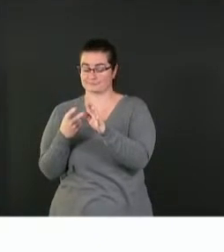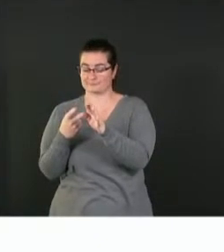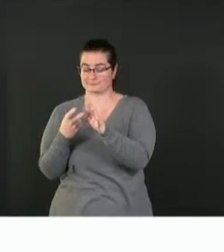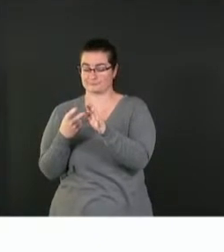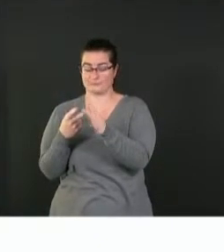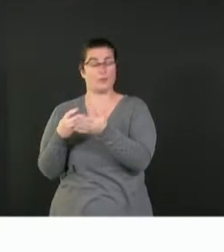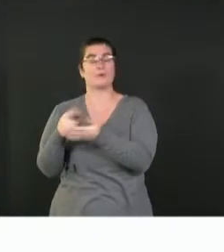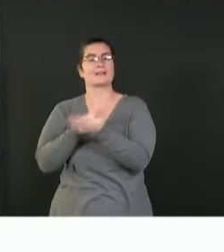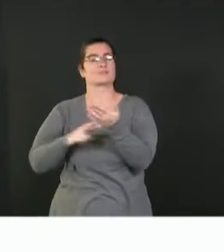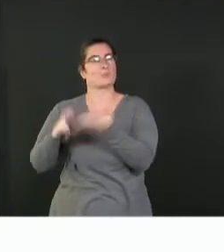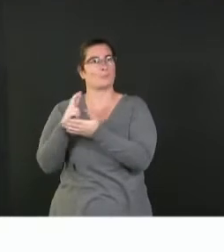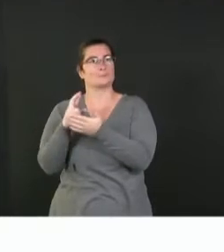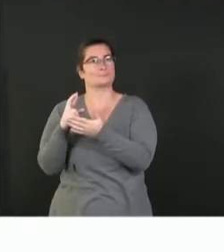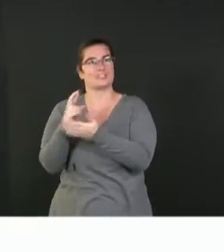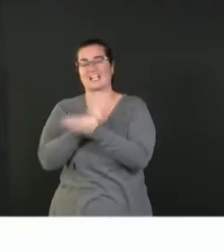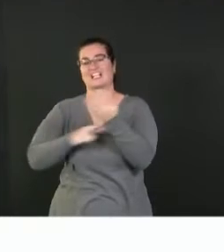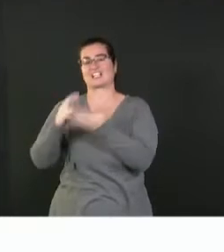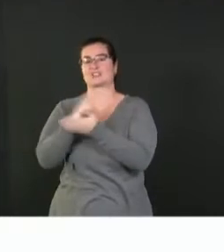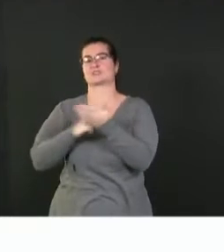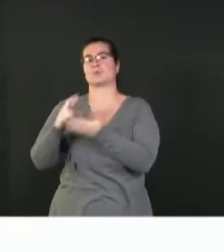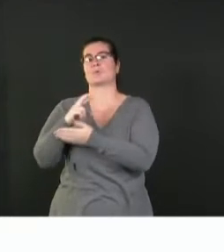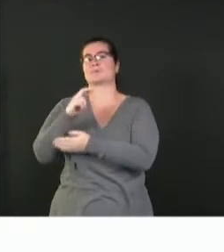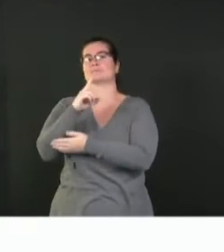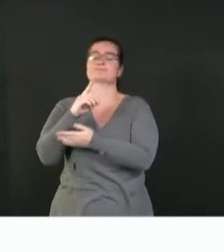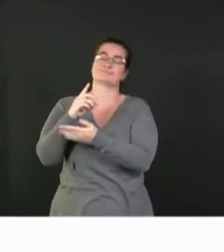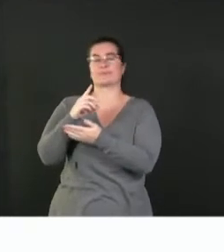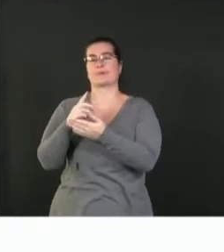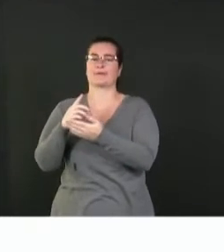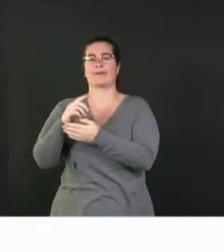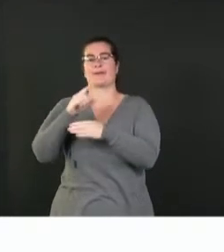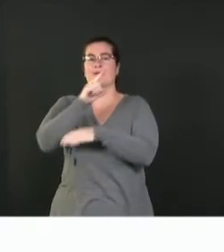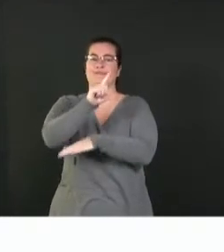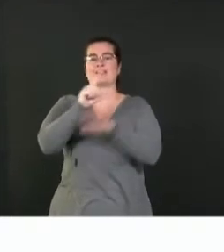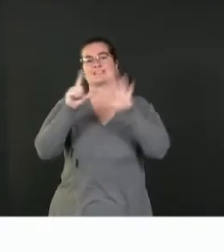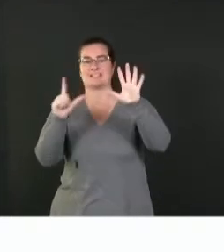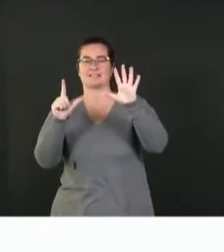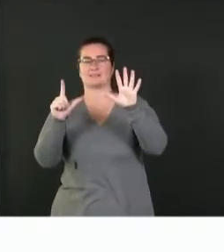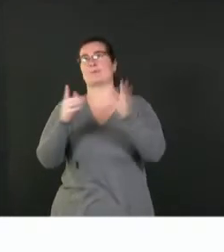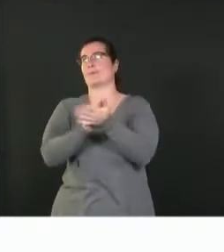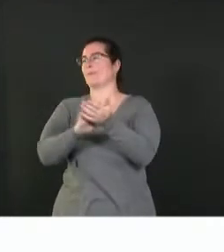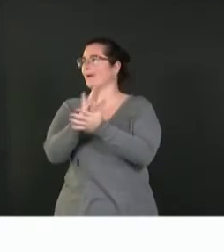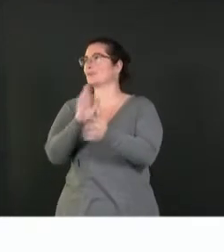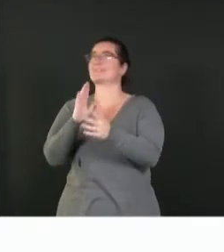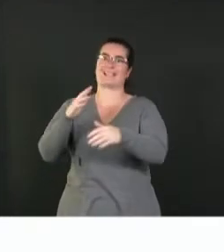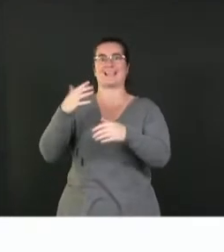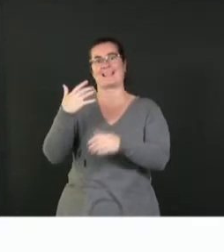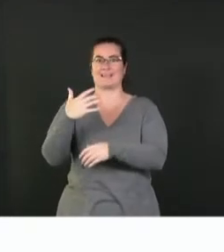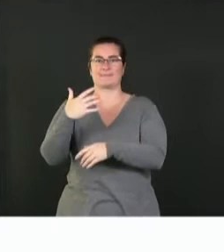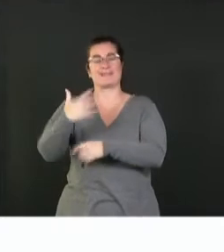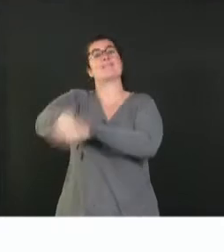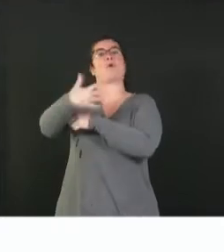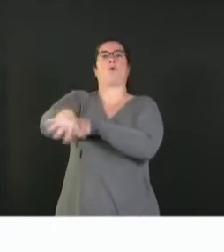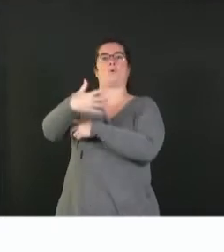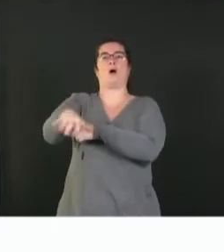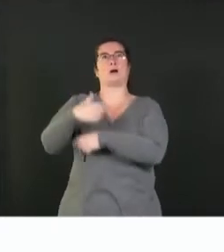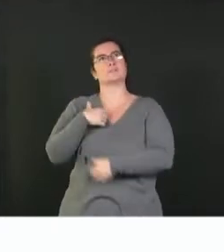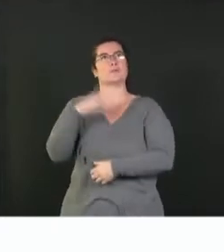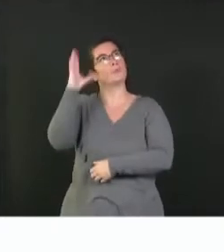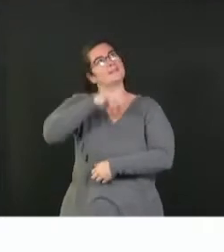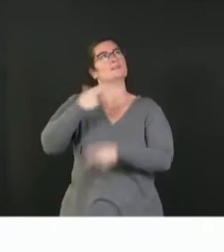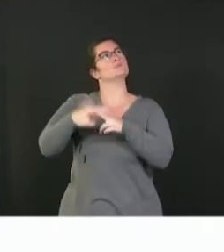Sur la région de oui, qui de est avec le Val de Reuil, mais qui est, enfin, on va dire, qui est partout. Voilà, Évreux, merci beaucoup. Je sais que ça finissait en Reuil.